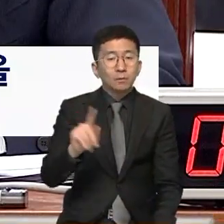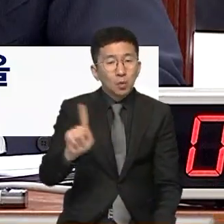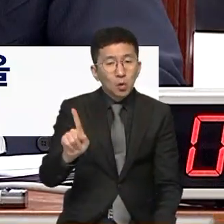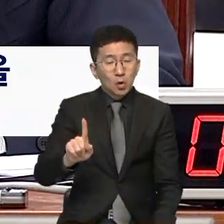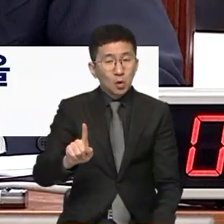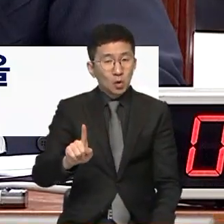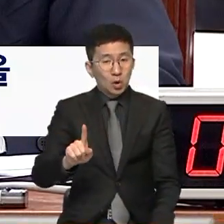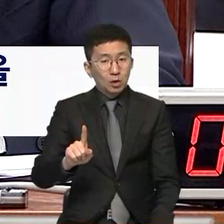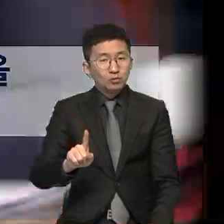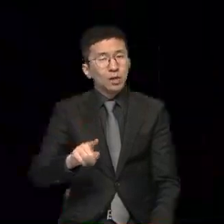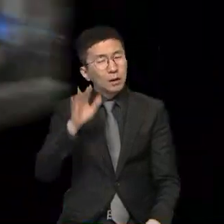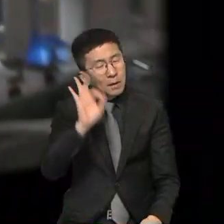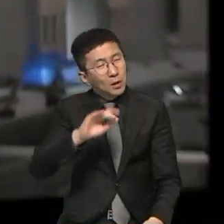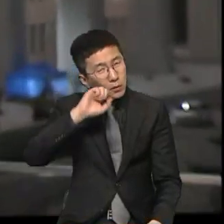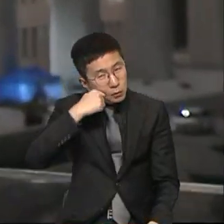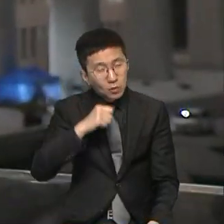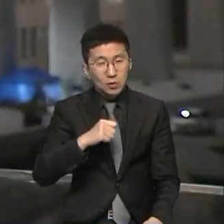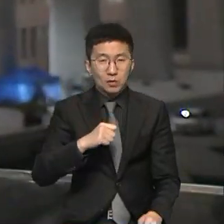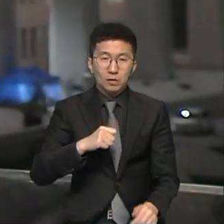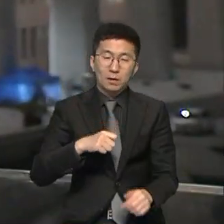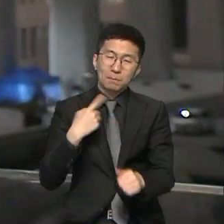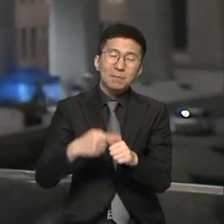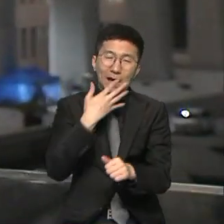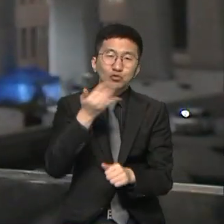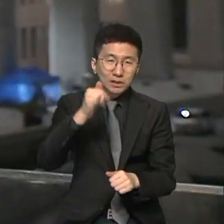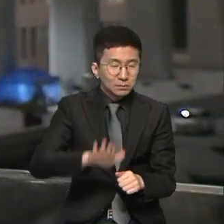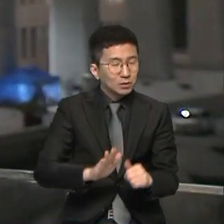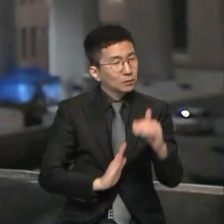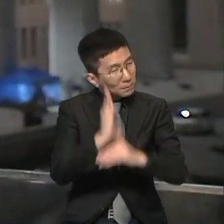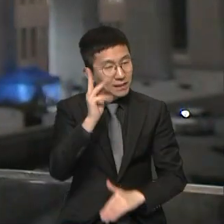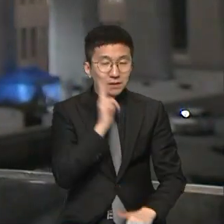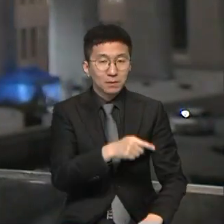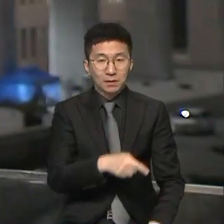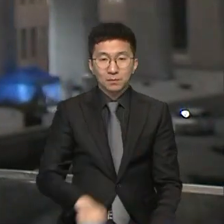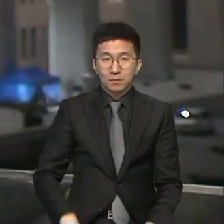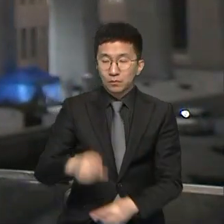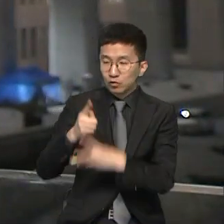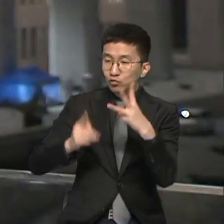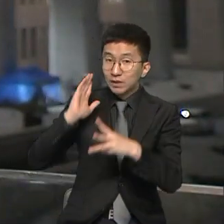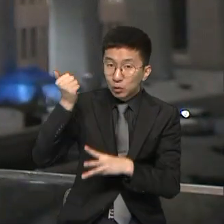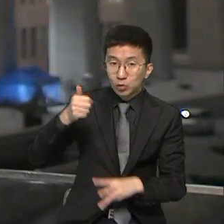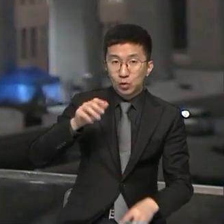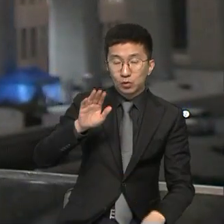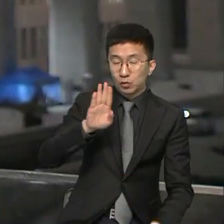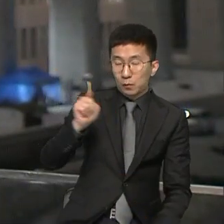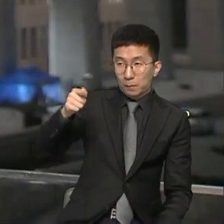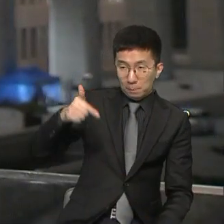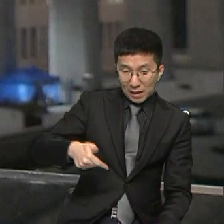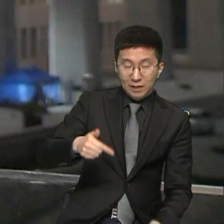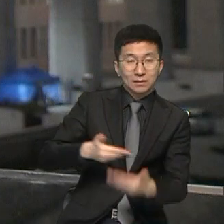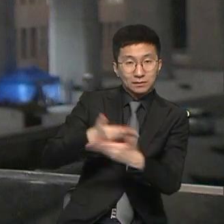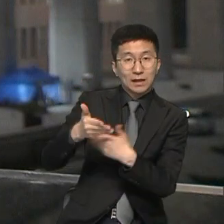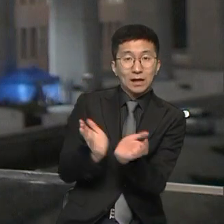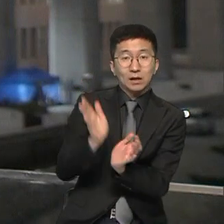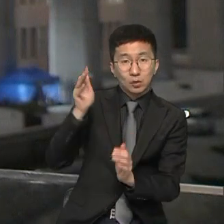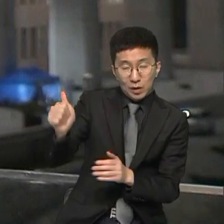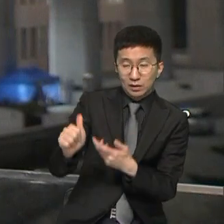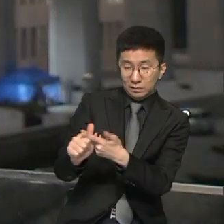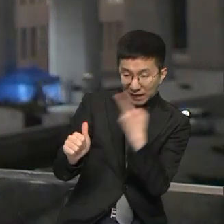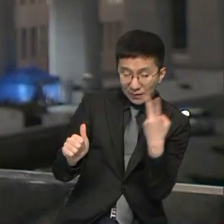좀 과하다. 박진 장관은 윤 대통령과 박 장관에 대한 민주당 일부의 탄핵 주장에